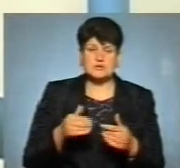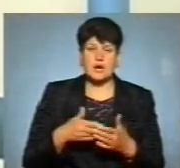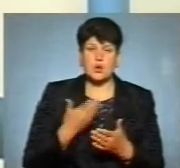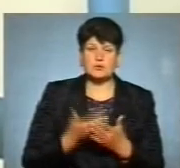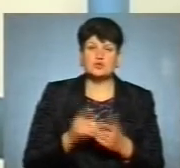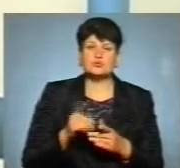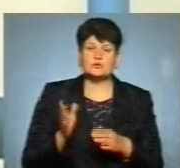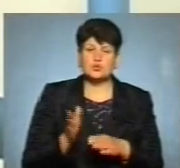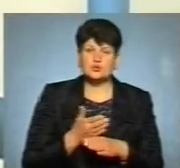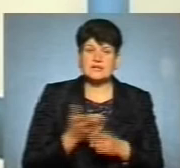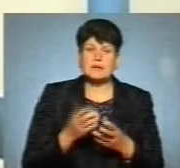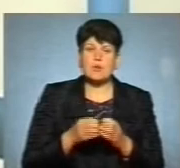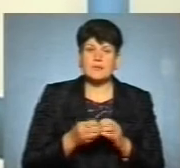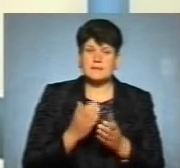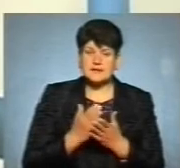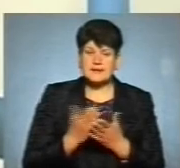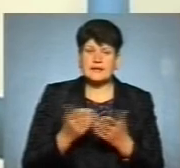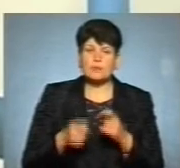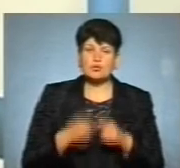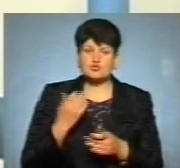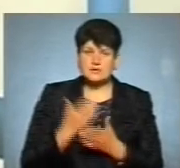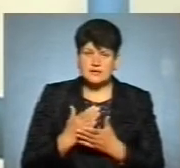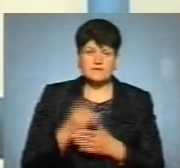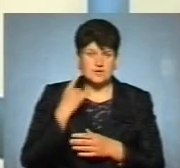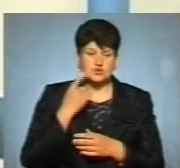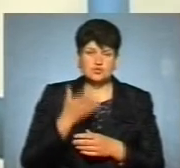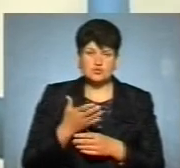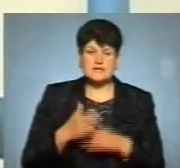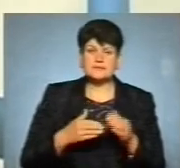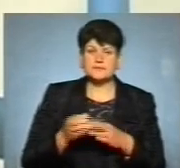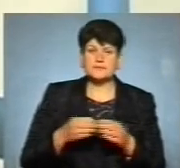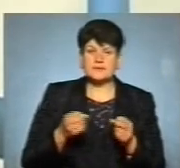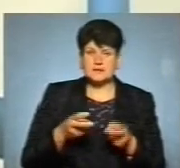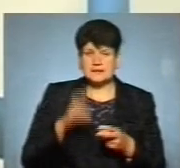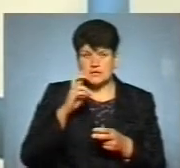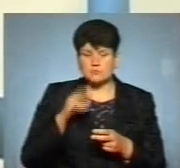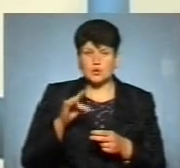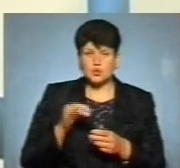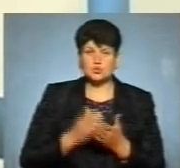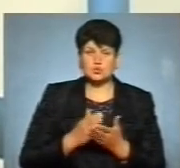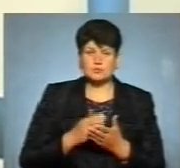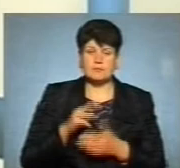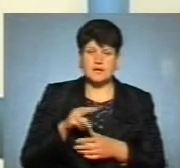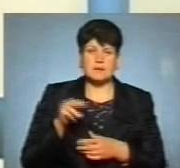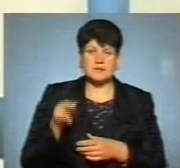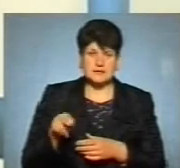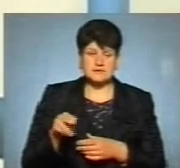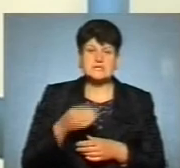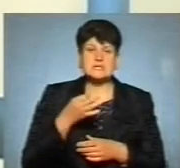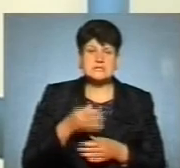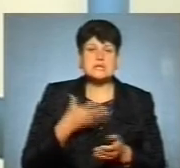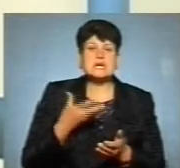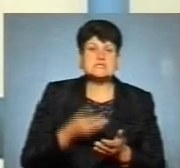мають усунути, які там в них є проблеми, які в них є порушення. От ви чули, фахівець Держпродспоживслужби Марія Петрівна Дручковська сказала